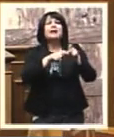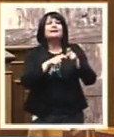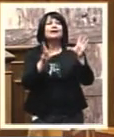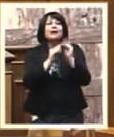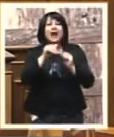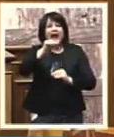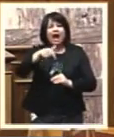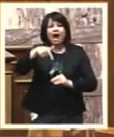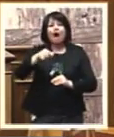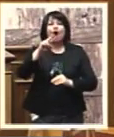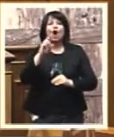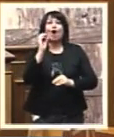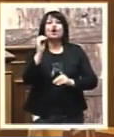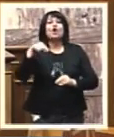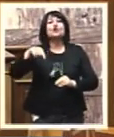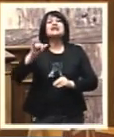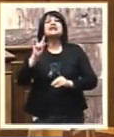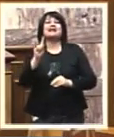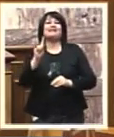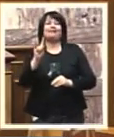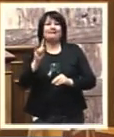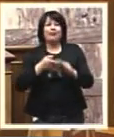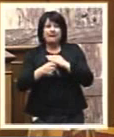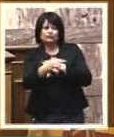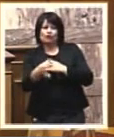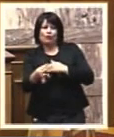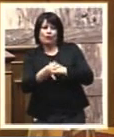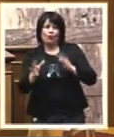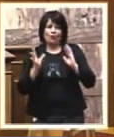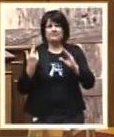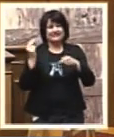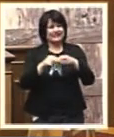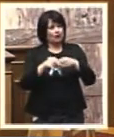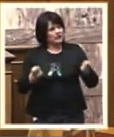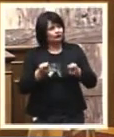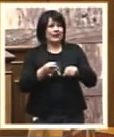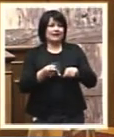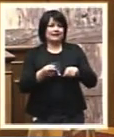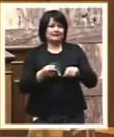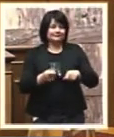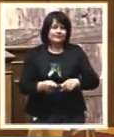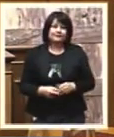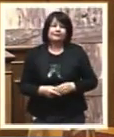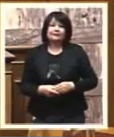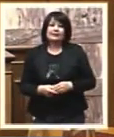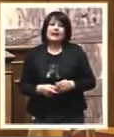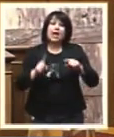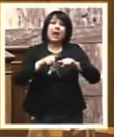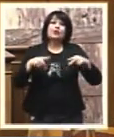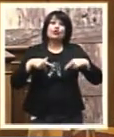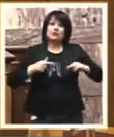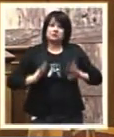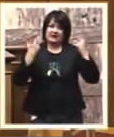Αλλά δυστυχώς αυτή είναι μια παράδοση που ξεκινά ακόμα από την εποχή μετά την Επανάσταση. Το ελληνικό κράτος